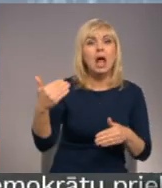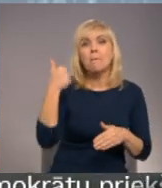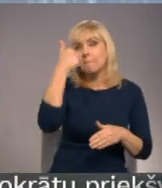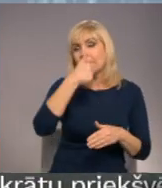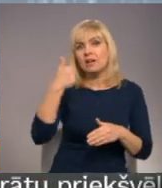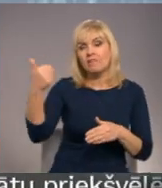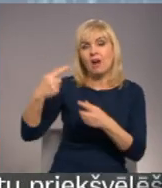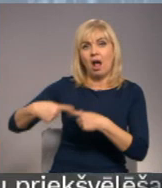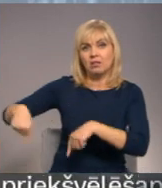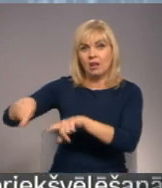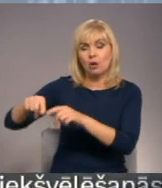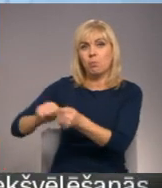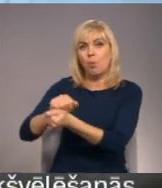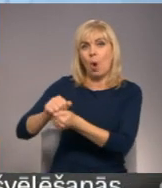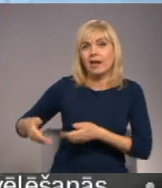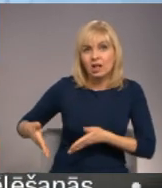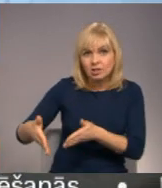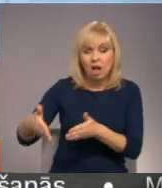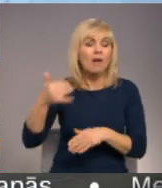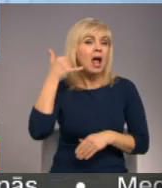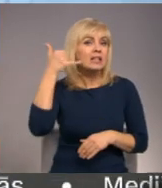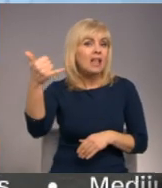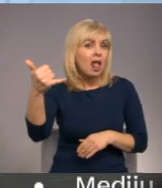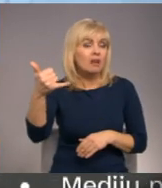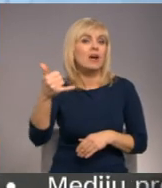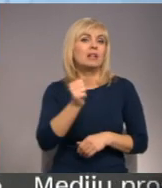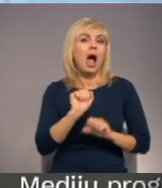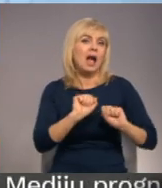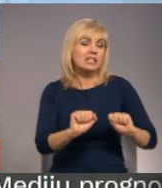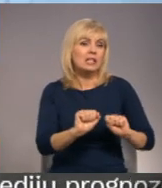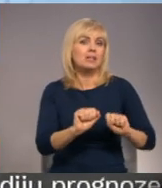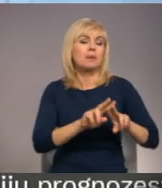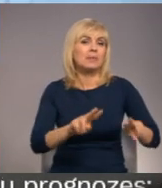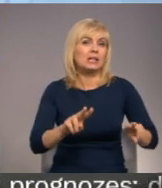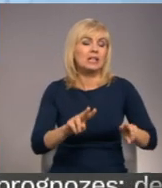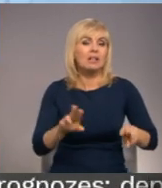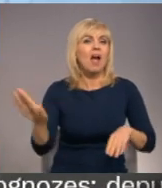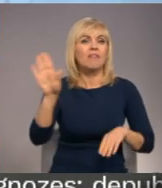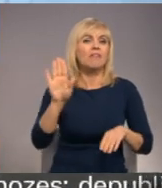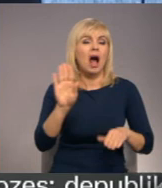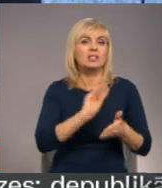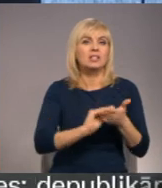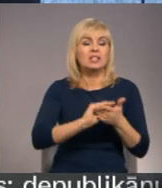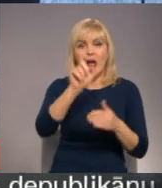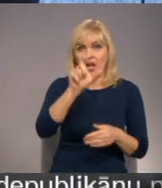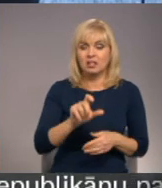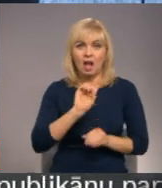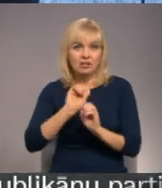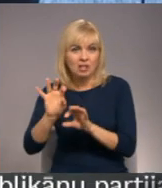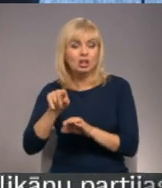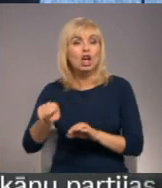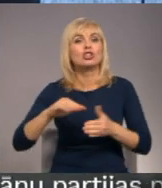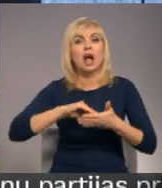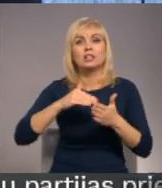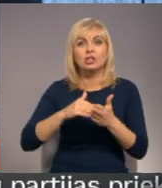privātā teritorijā un bojā tos. Telefona intervijā aizsardzības ministrijas valsts sekretārs Jānis Garisons uzsver, ka šādā